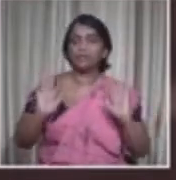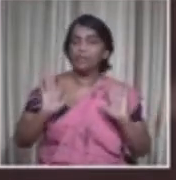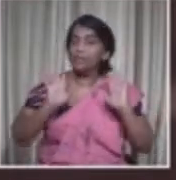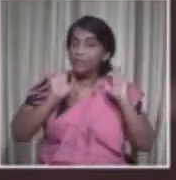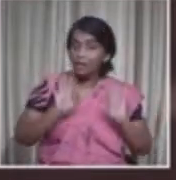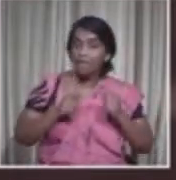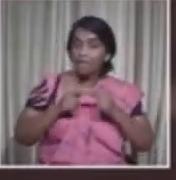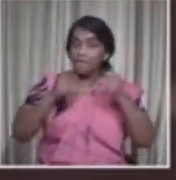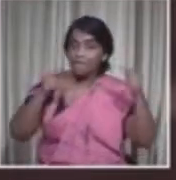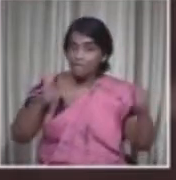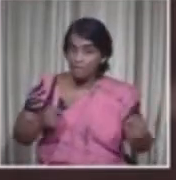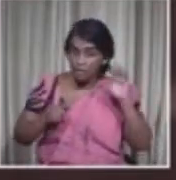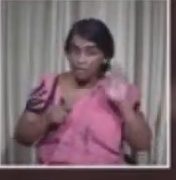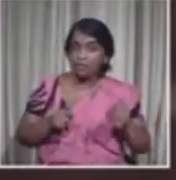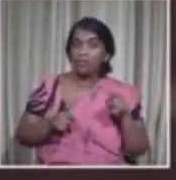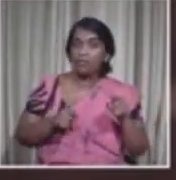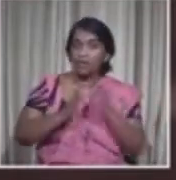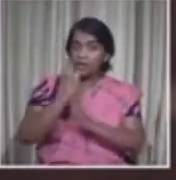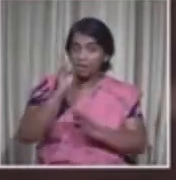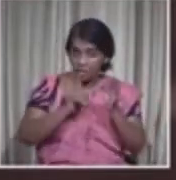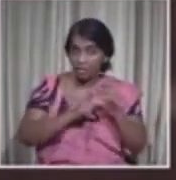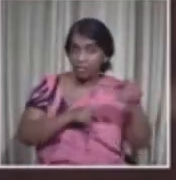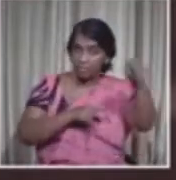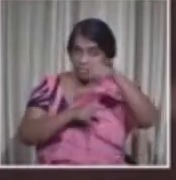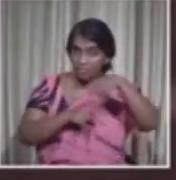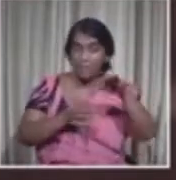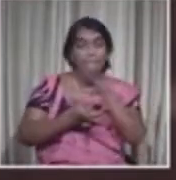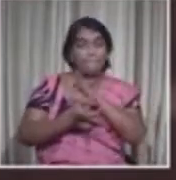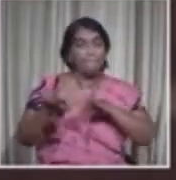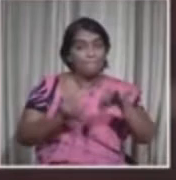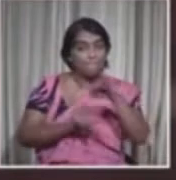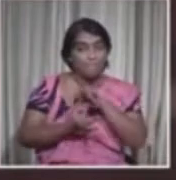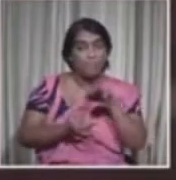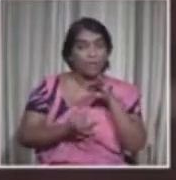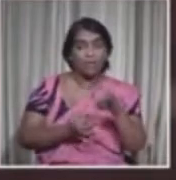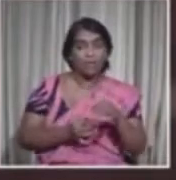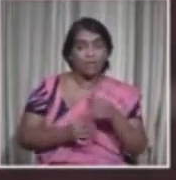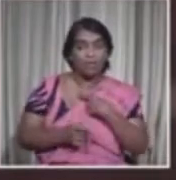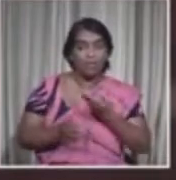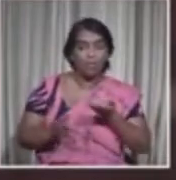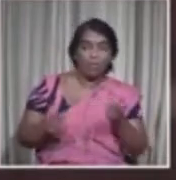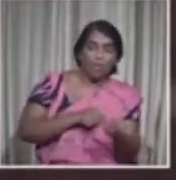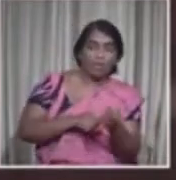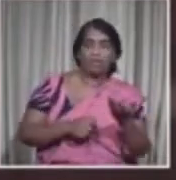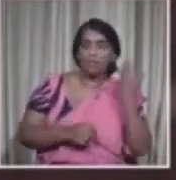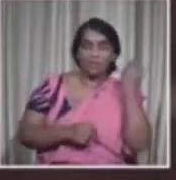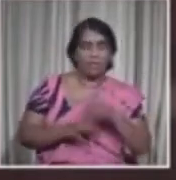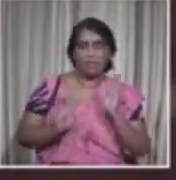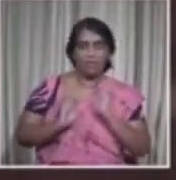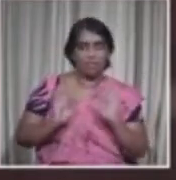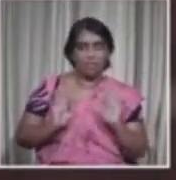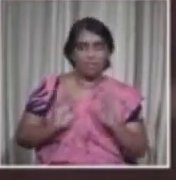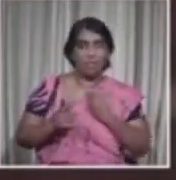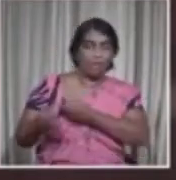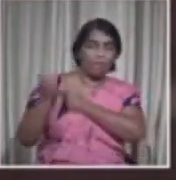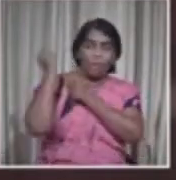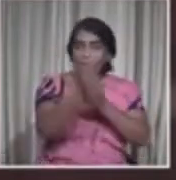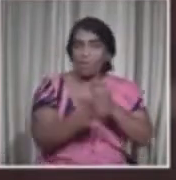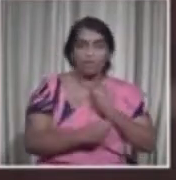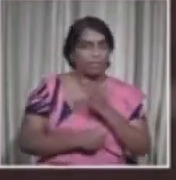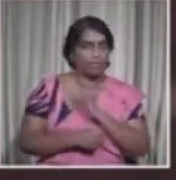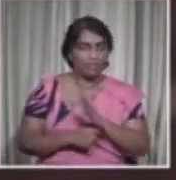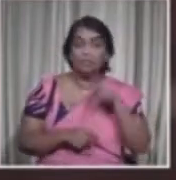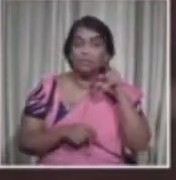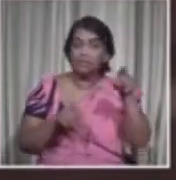මේ විපක්ෂයේ ඉන්න මන්ත්‍රීවරු ප්‍රජාතන්ත්‍රවාදී කවදාකවත් අපිව මරන්න ඇවිල්ලා නැහැ. අපි මරන්න ගිහිල්ලත්